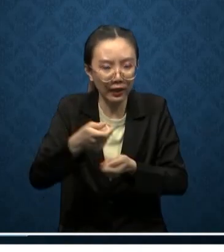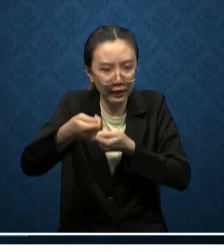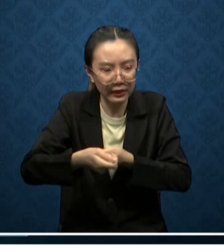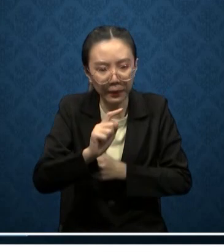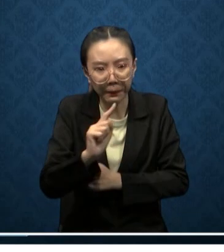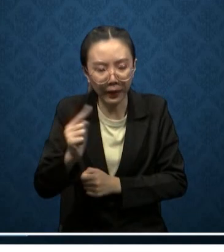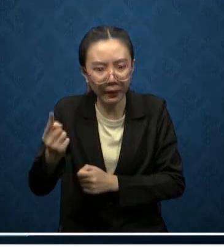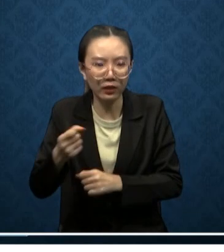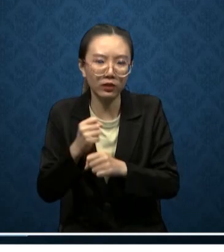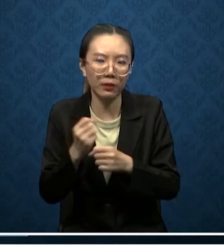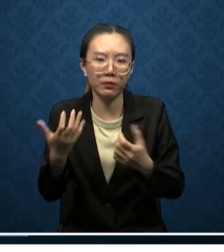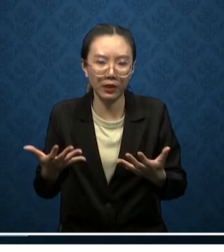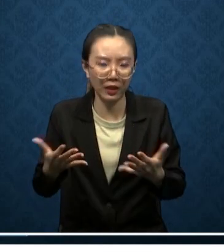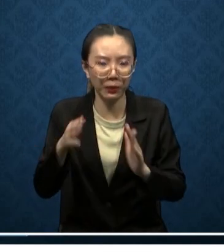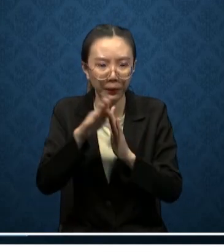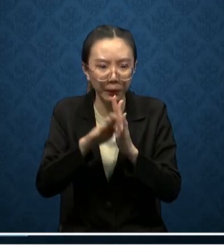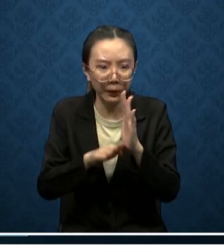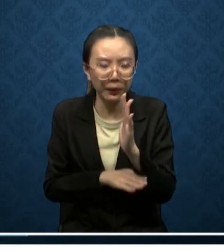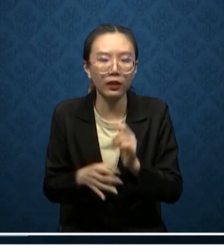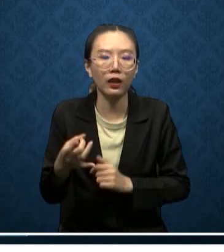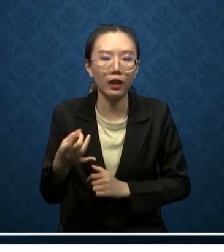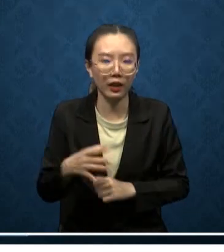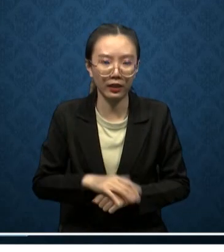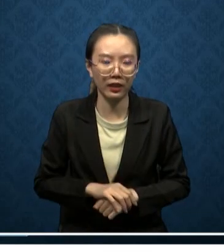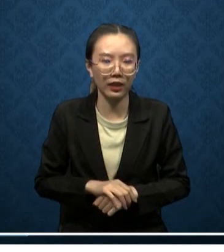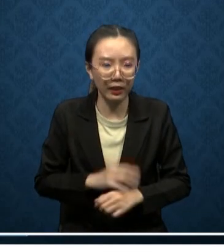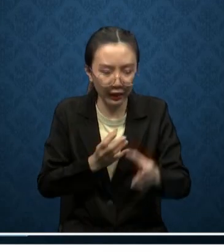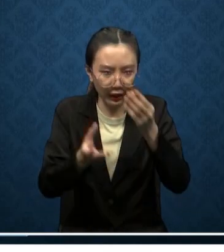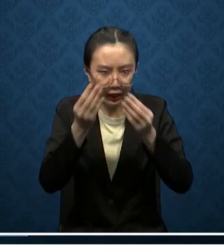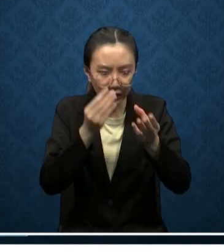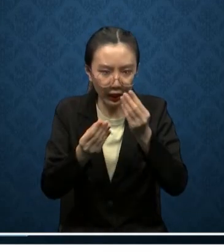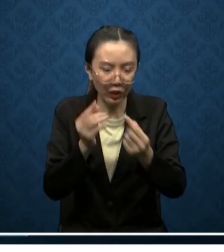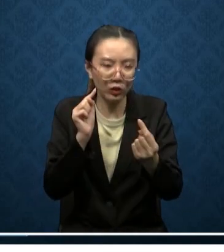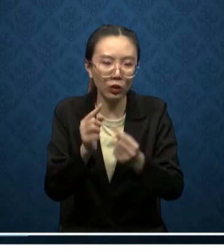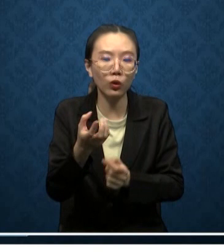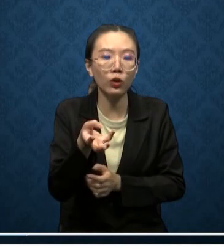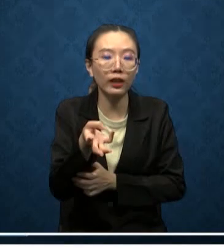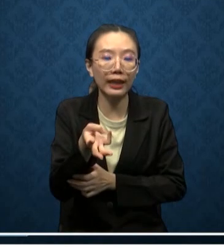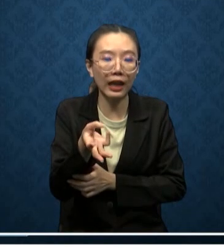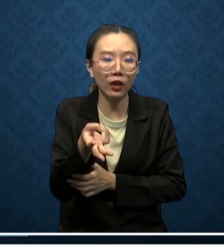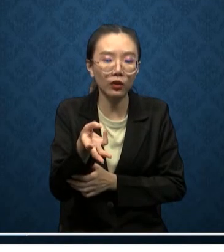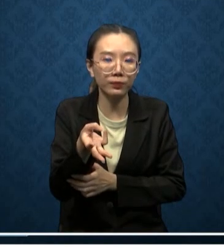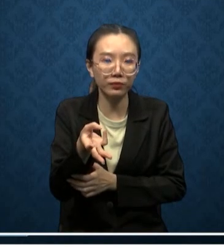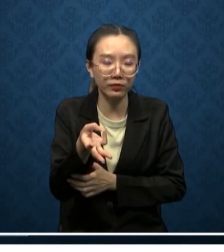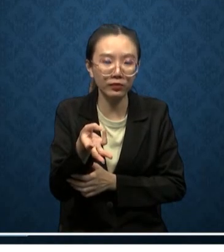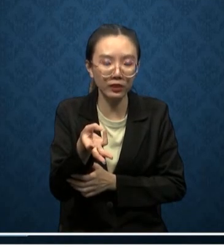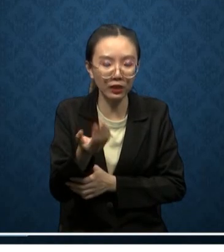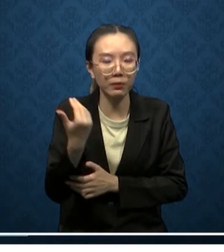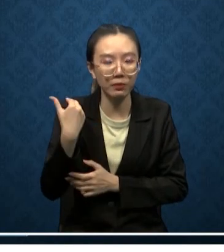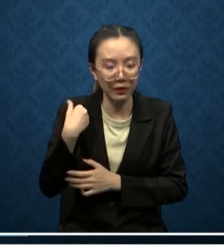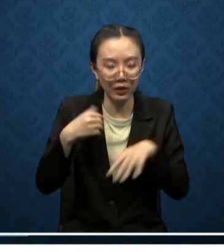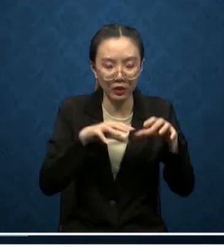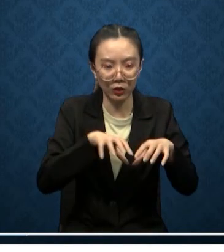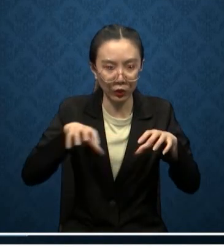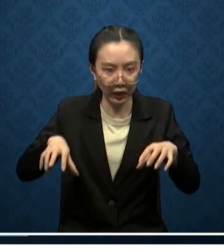อย่างไรขับเคลื่อนอย่างไรนะครับอย่างเช่นจับไปที่แปลงการเรียนรู้เกษตรอาชยาเรื่องข้าวเพราะว่าสิ่งที่กรมหรือหน่วยงานไปดำเนินการ